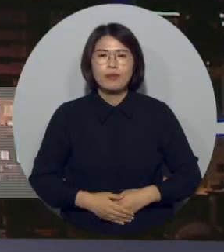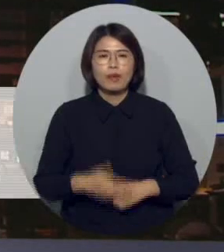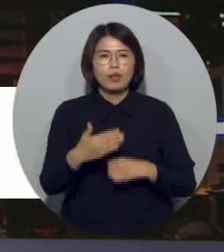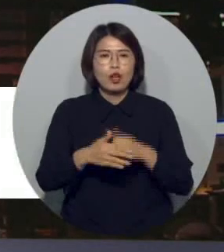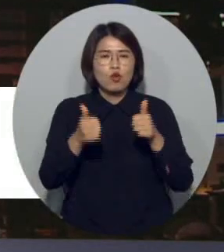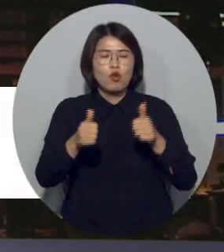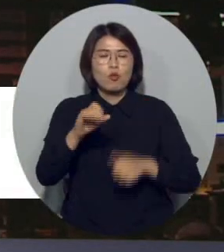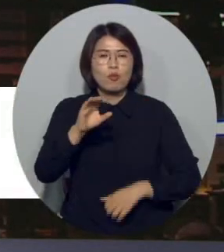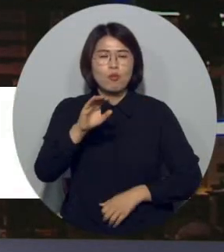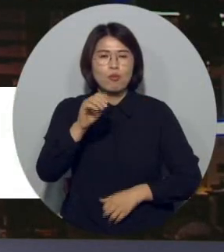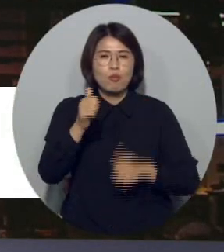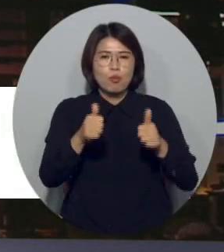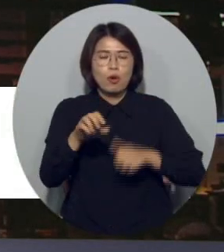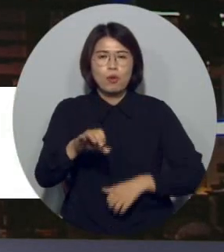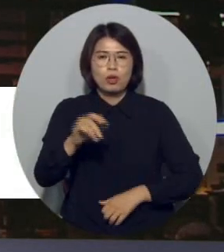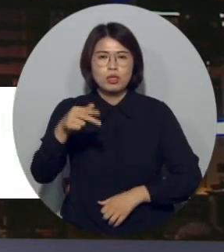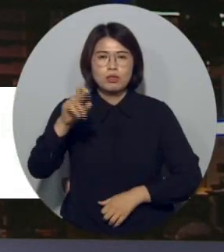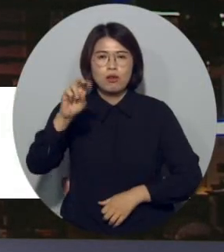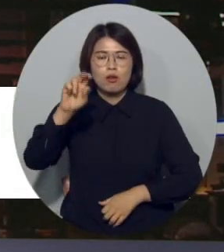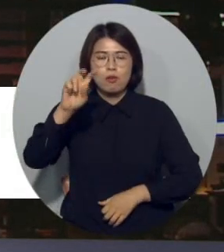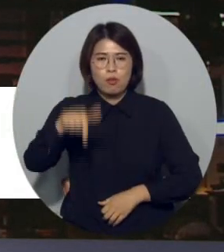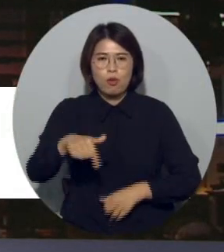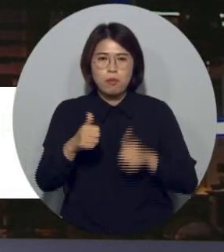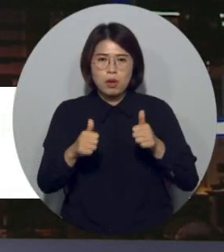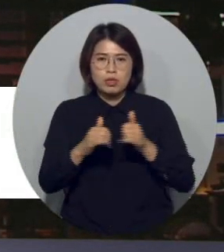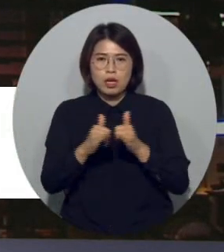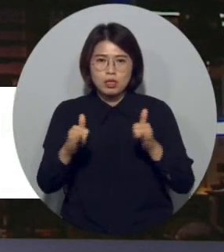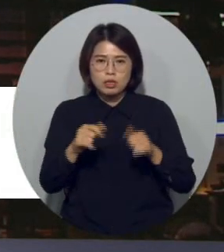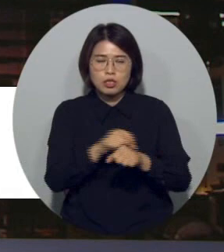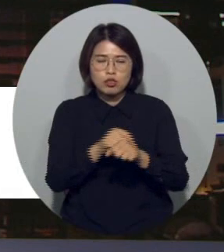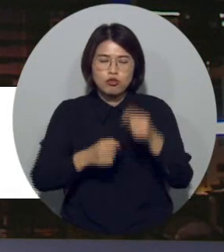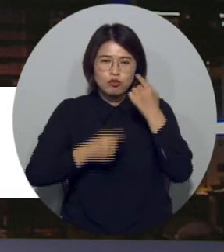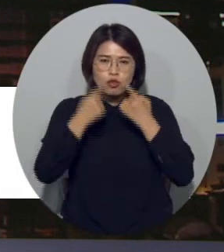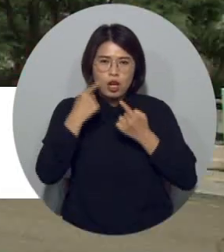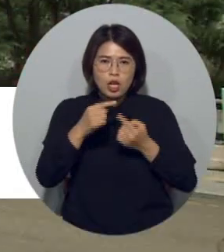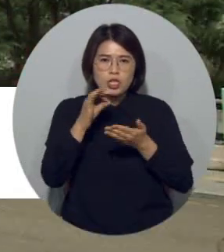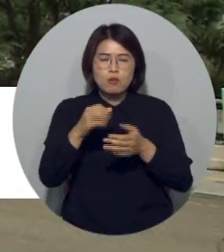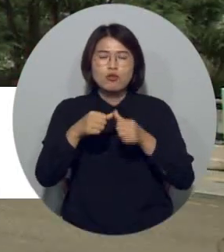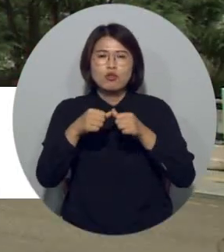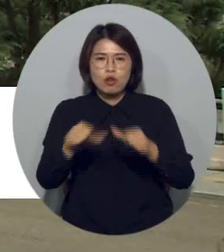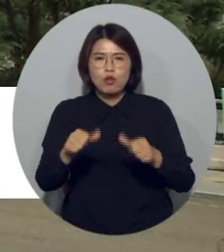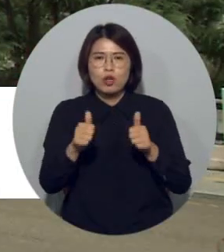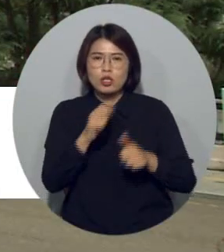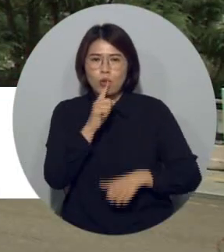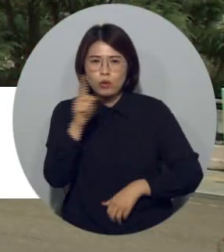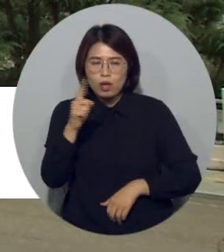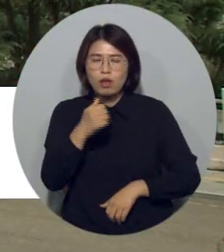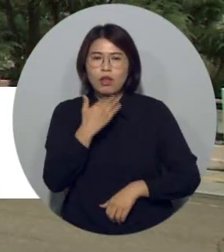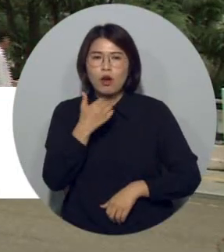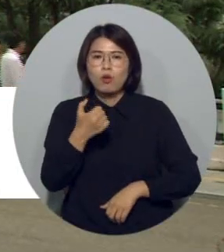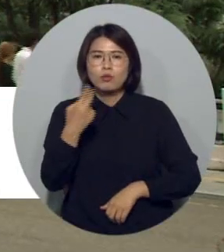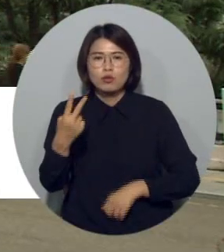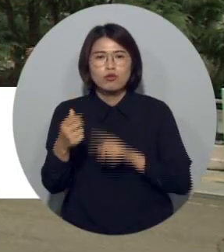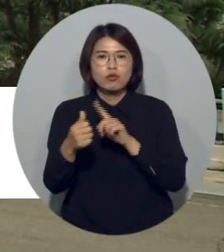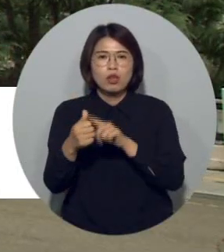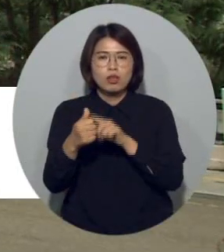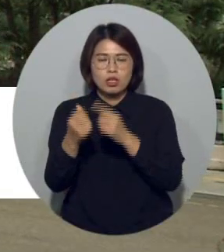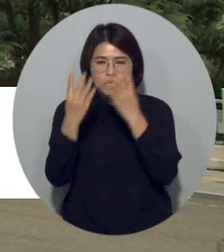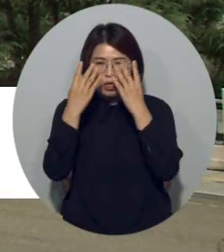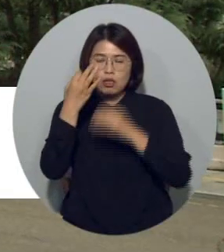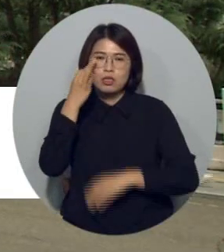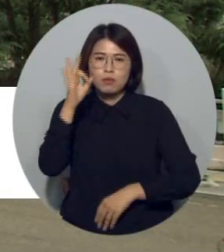대구지방법원 이정목 판사는 특수 상해와 재물손괴 등의 혐의로 기소된 52살 a 씨에게 징역 10개월을